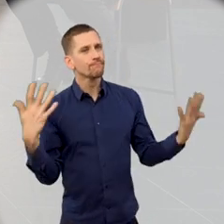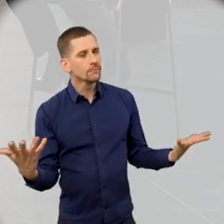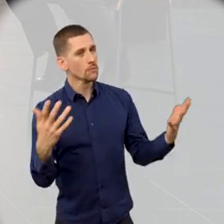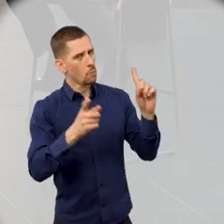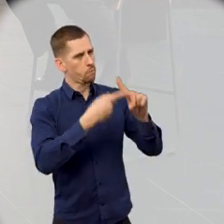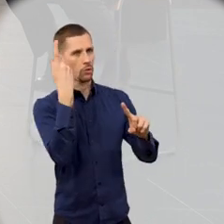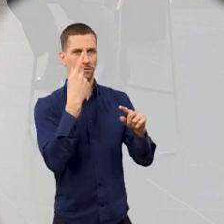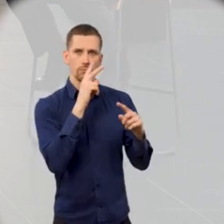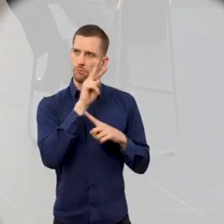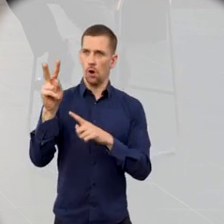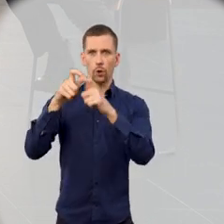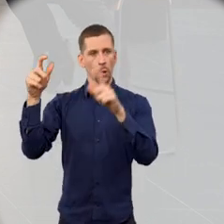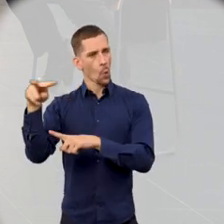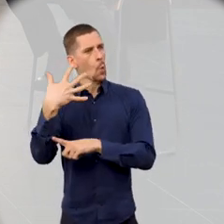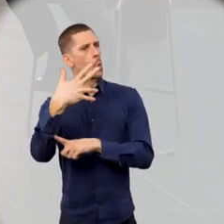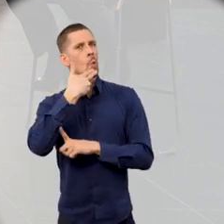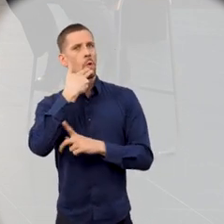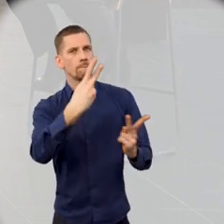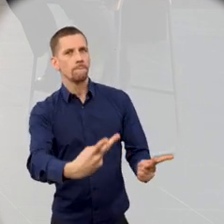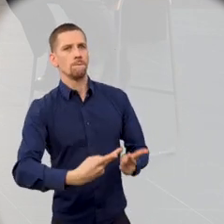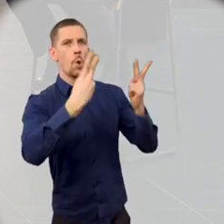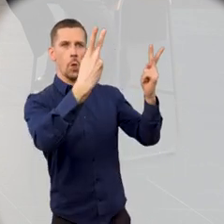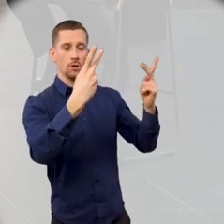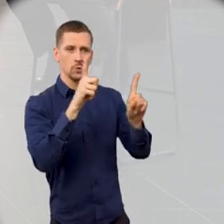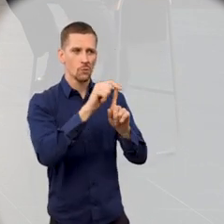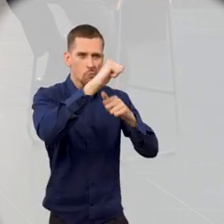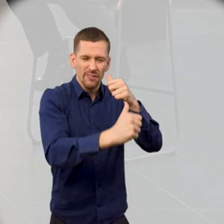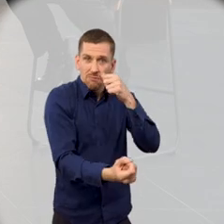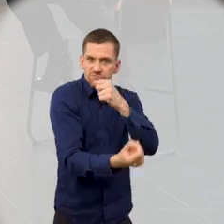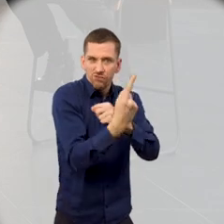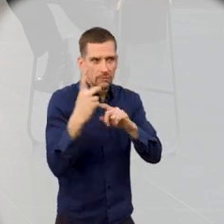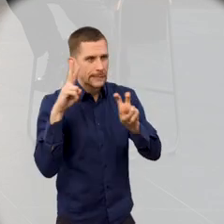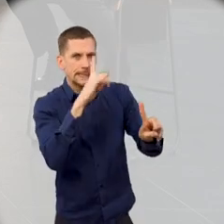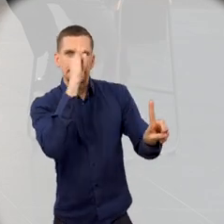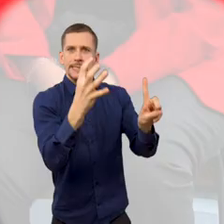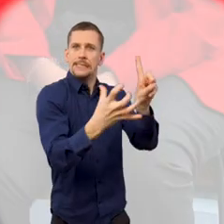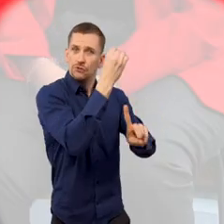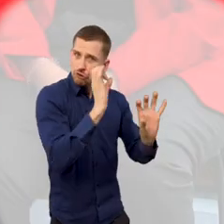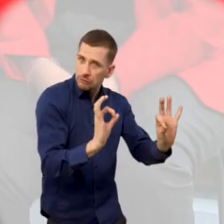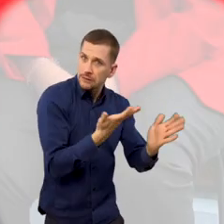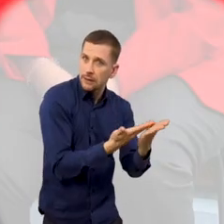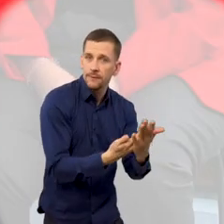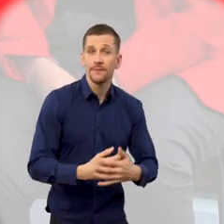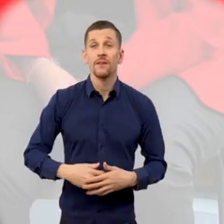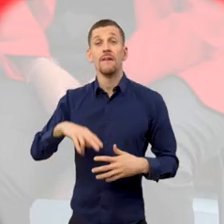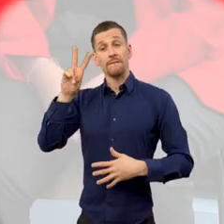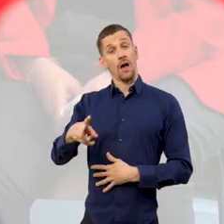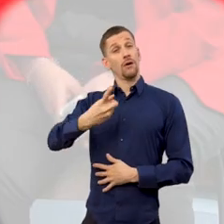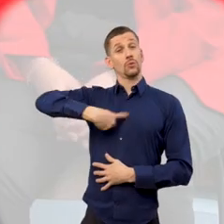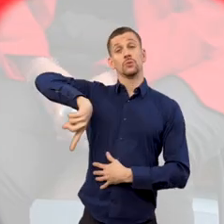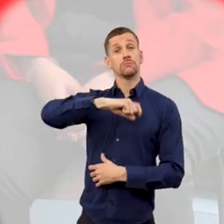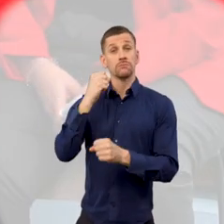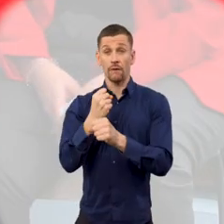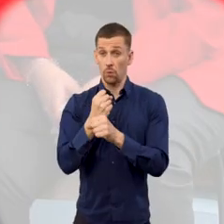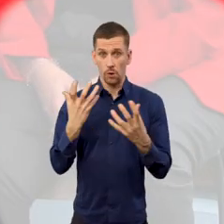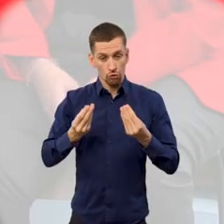très valorisée par les entreprises ensuite? Est-ce que c'est quelque chose qu'ils recherchent? Parce que... Alors, bien entendu, le travail qu'on fait là-dessus est notamment pour